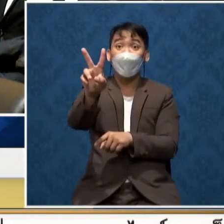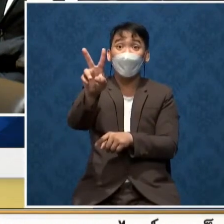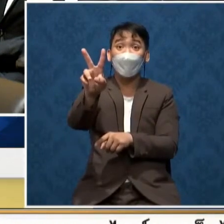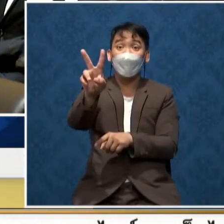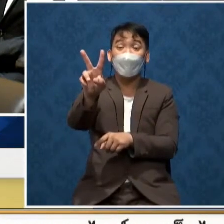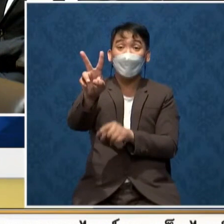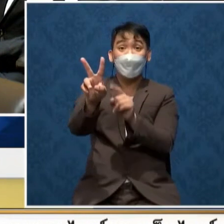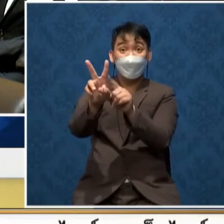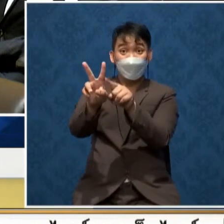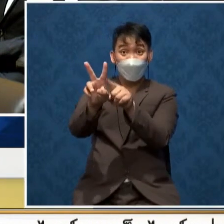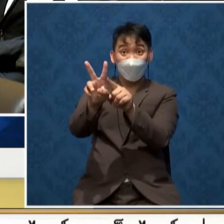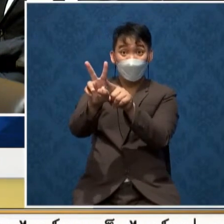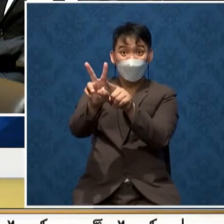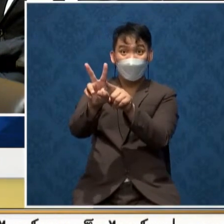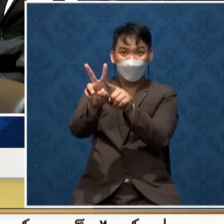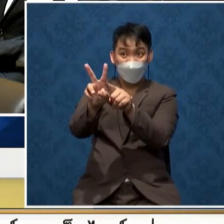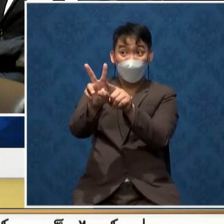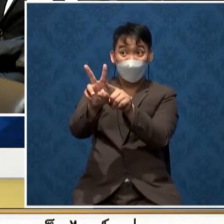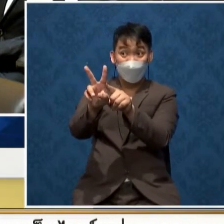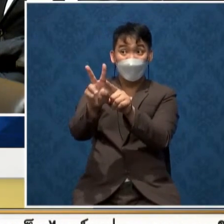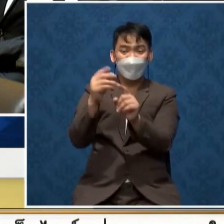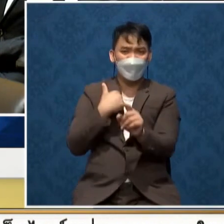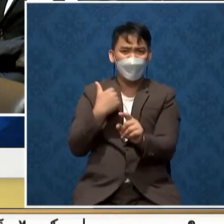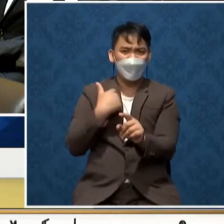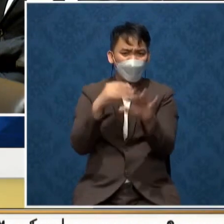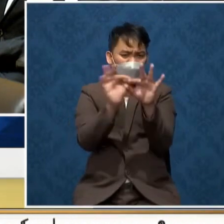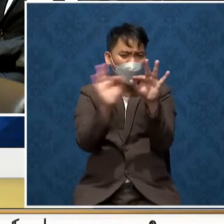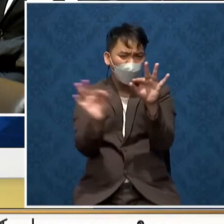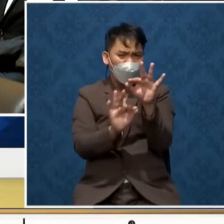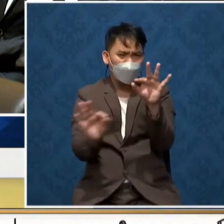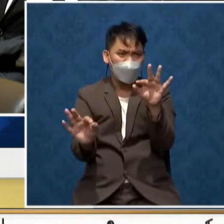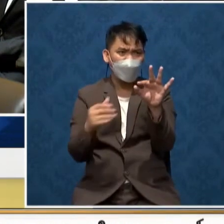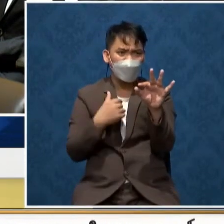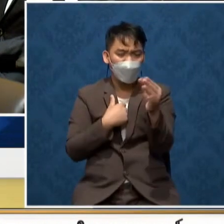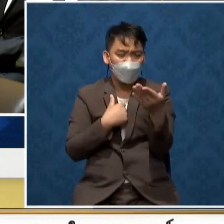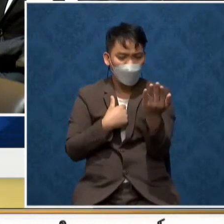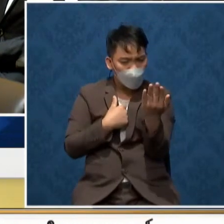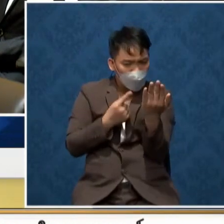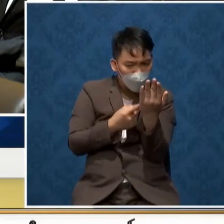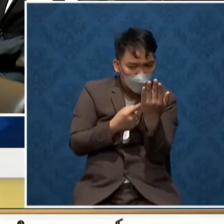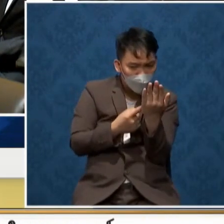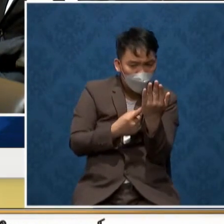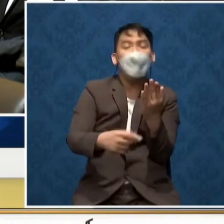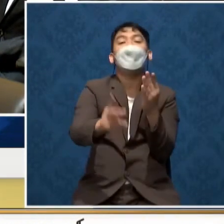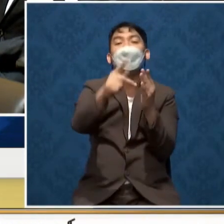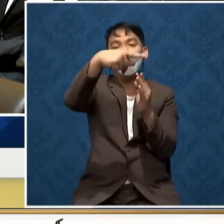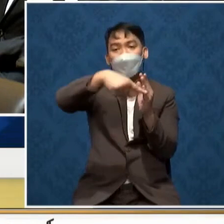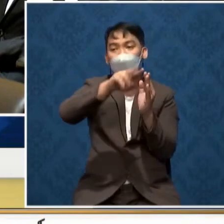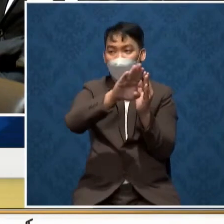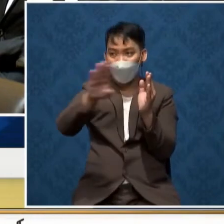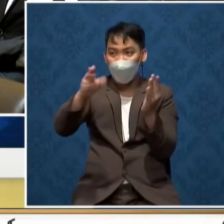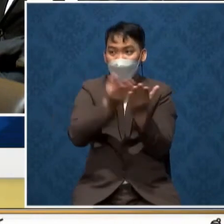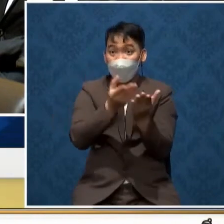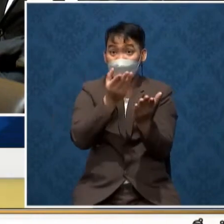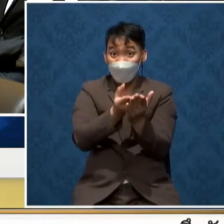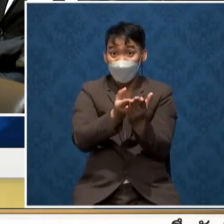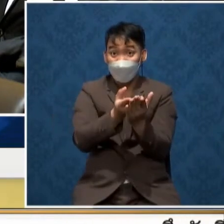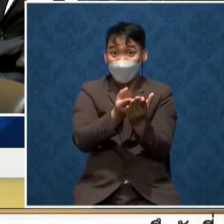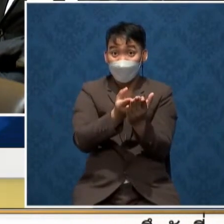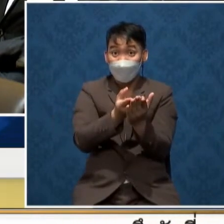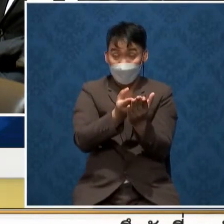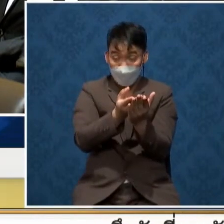ยังมีอีกข้อความหนึ่งนะครับว่าและนะครับพระราชบัญญัติวินัยการเงินการคลังเพราะฉ